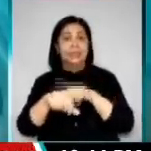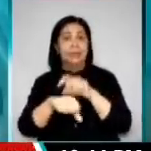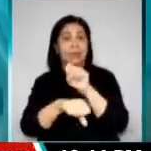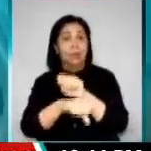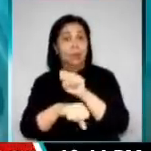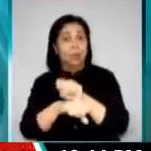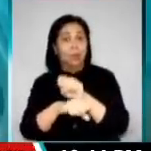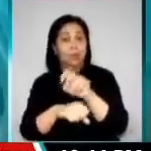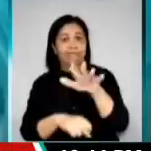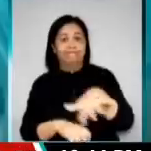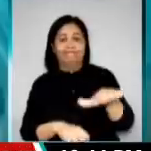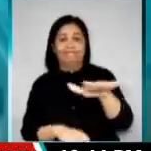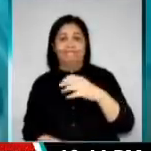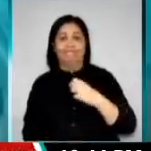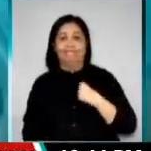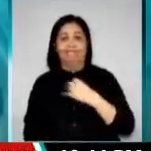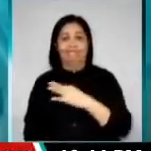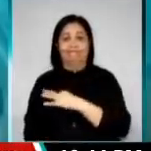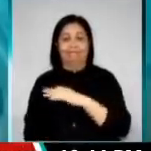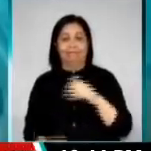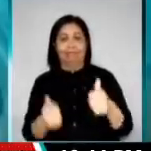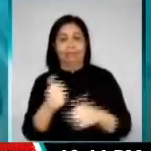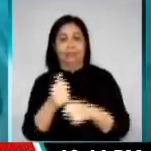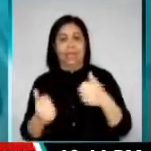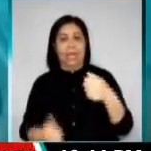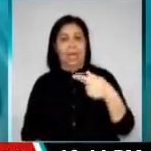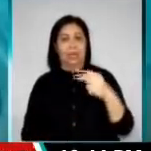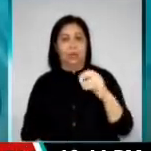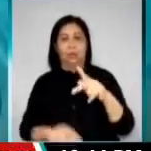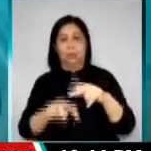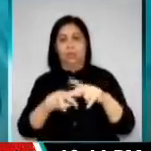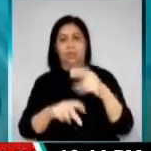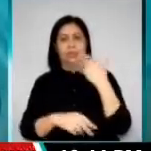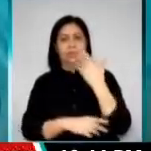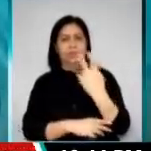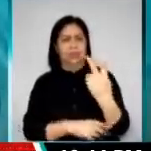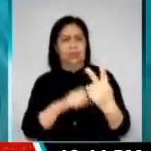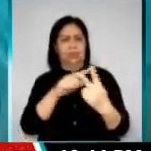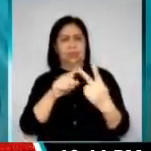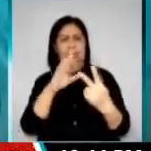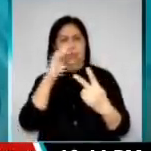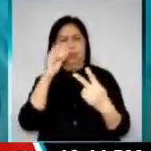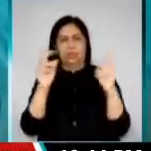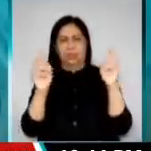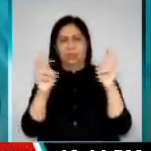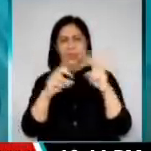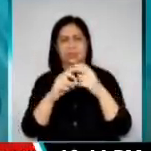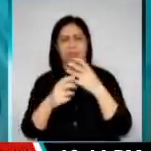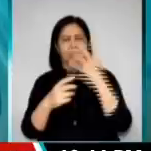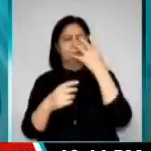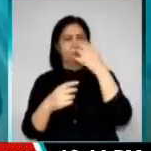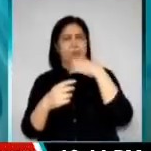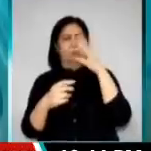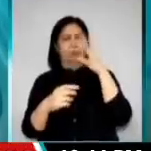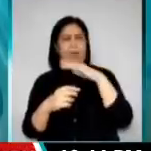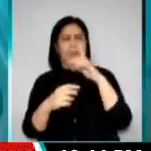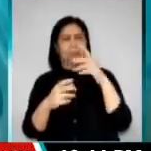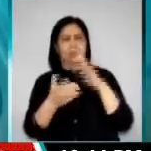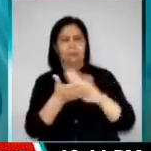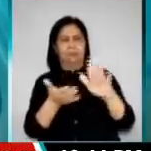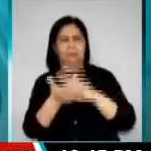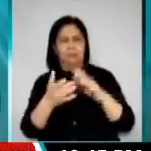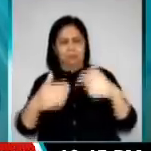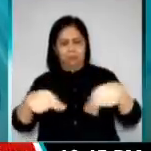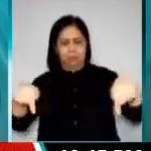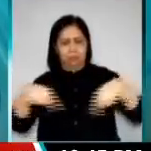mga tauhan. Sa Agno, Pangasinan naman, namatay ang dalawang lalaki matapos umanong masuffocate sa nililinis na balon. Yan at iba